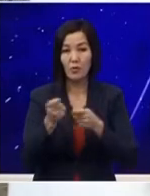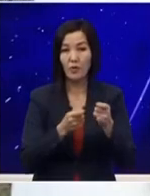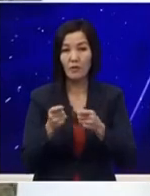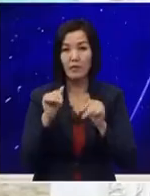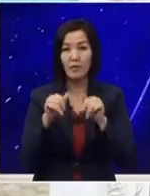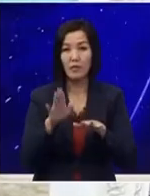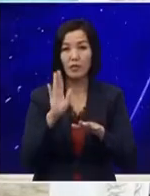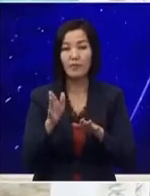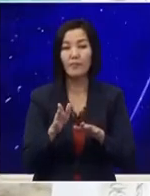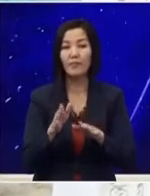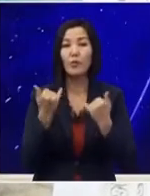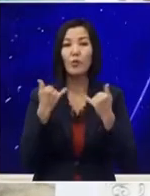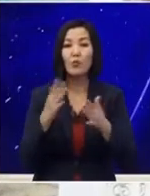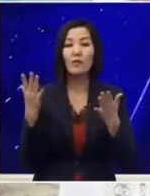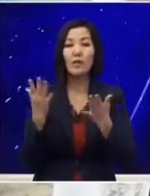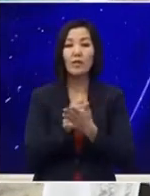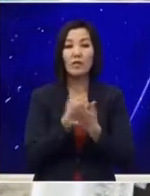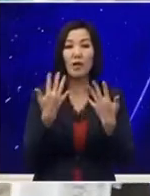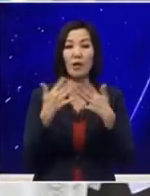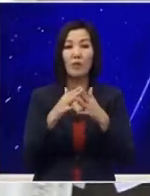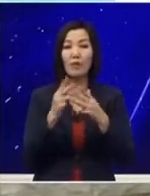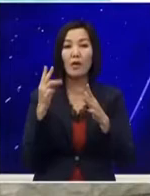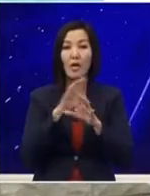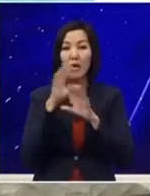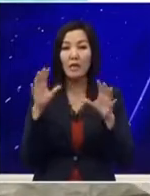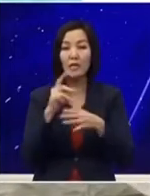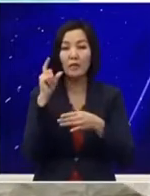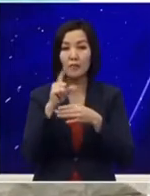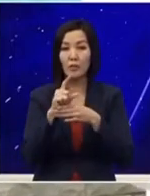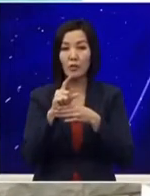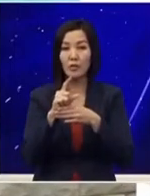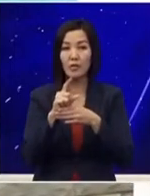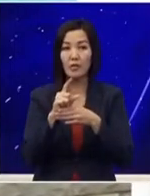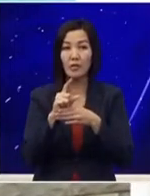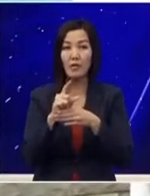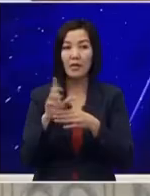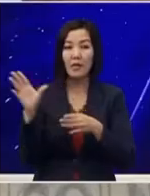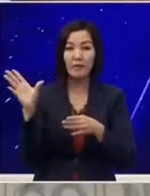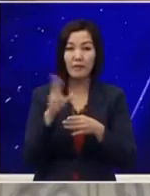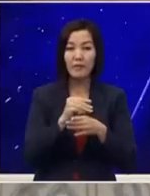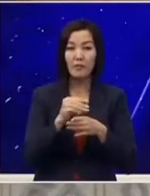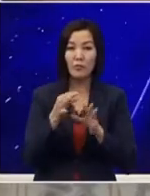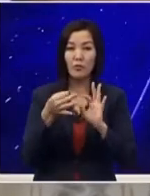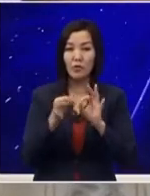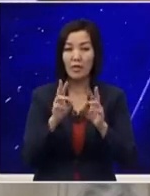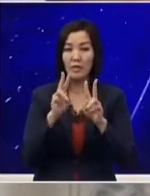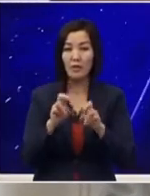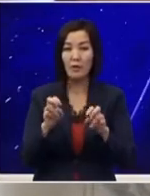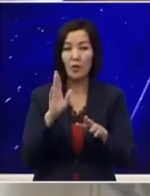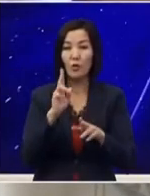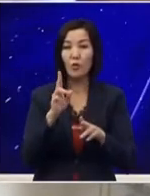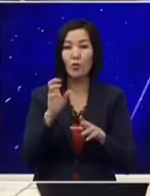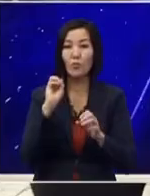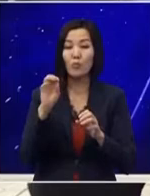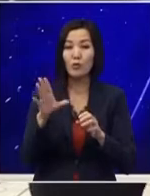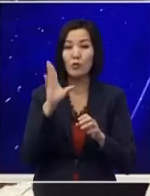руководителей. Удивительную находку сельчане отдали на хранение в мечеть. Там они и будут до выяснения всех обстоятельств. Кто их мог бросить в реку, при